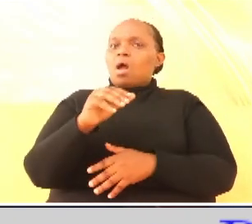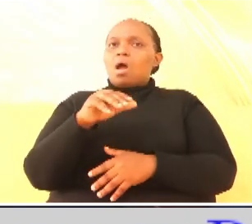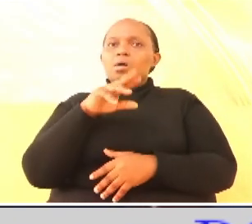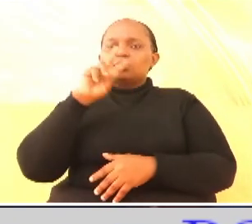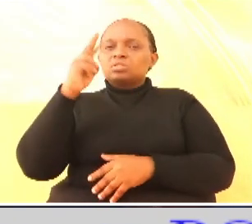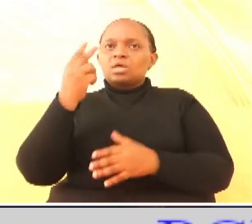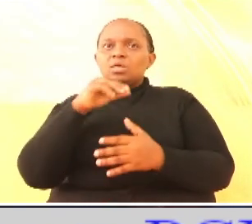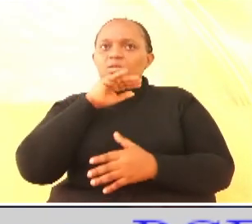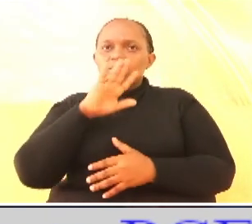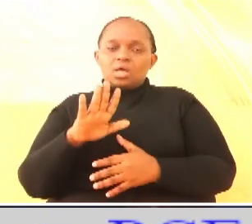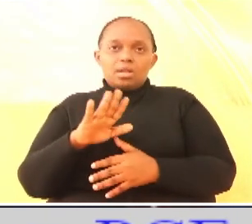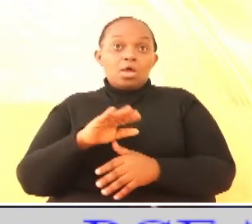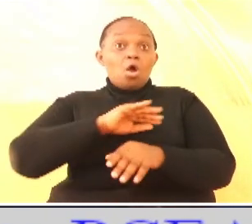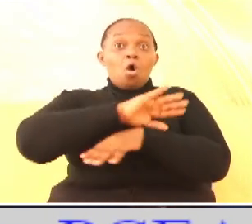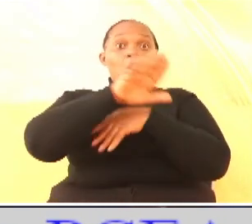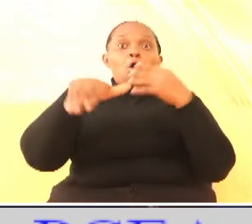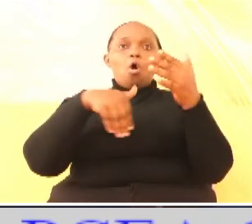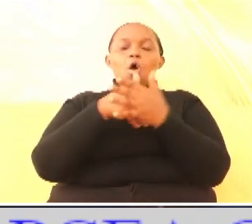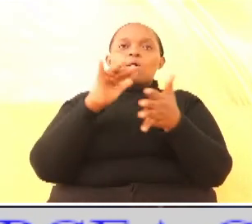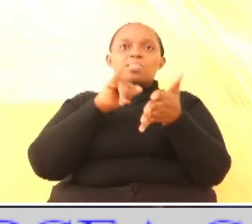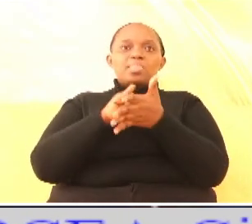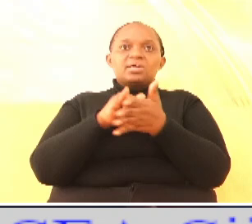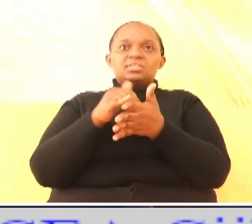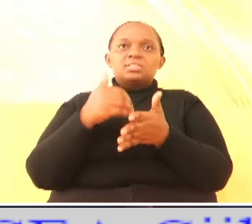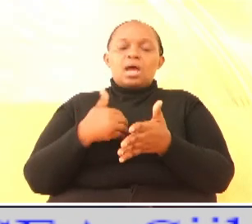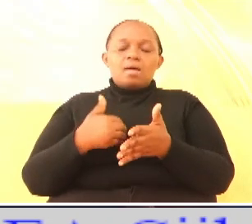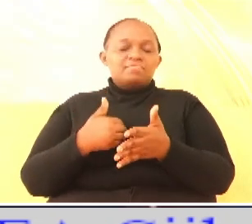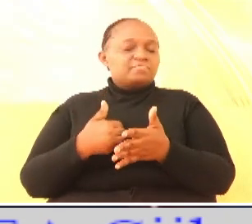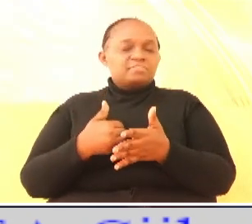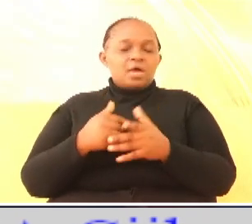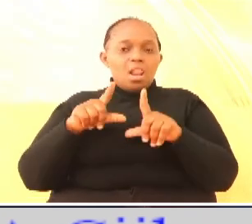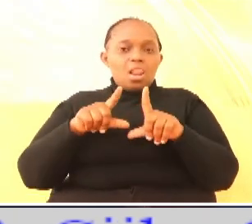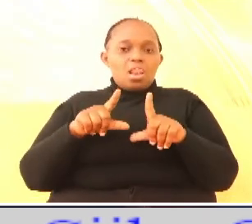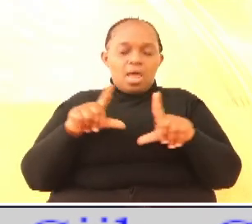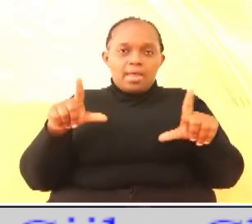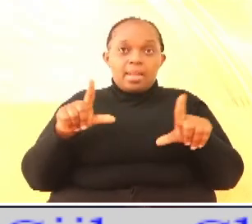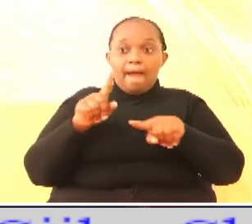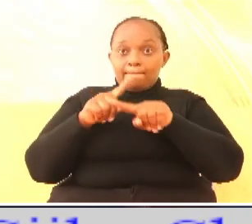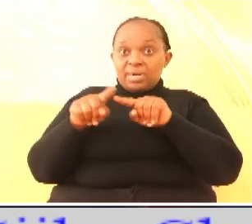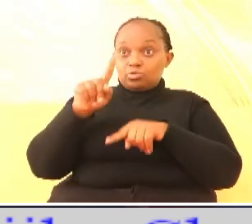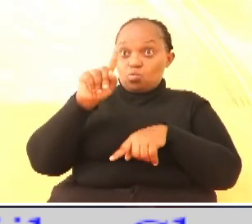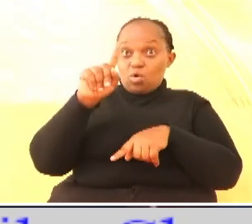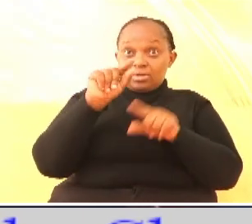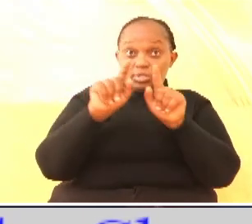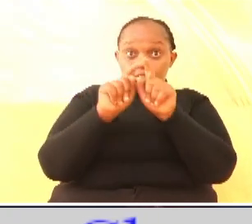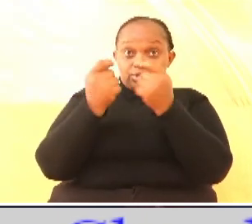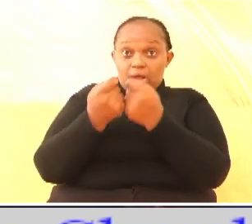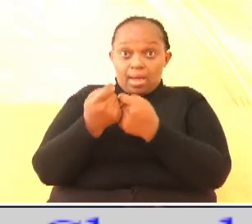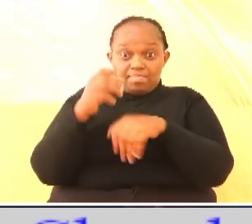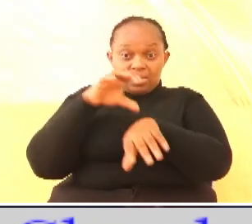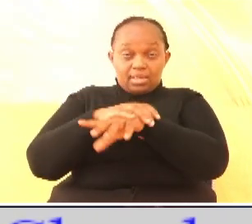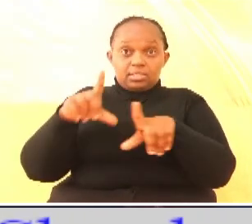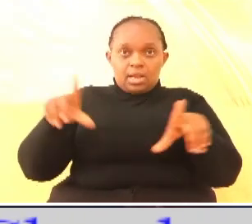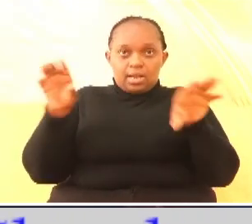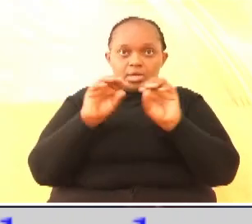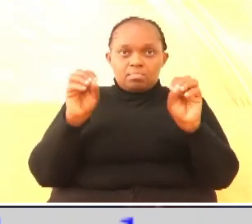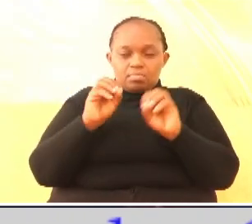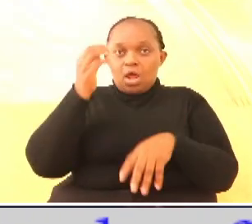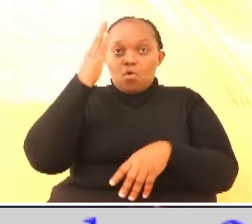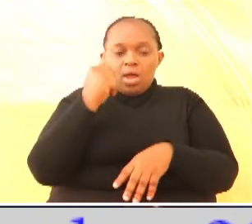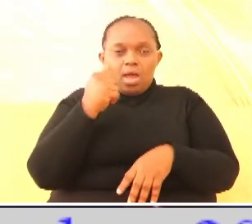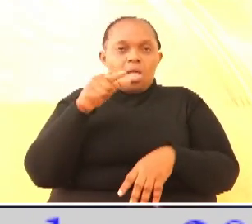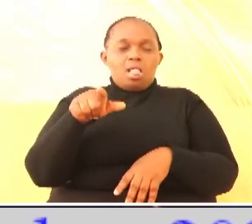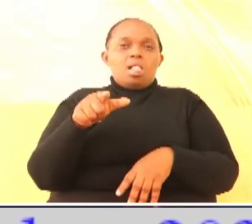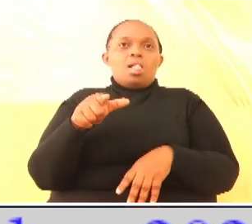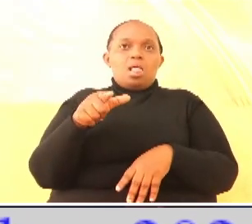Wale ambao hawakuwa na mashamba walikuwa tu ni the tribe of Levi, kwa sababu hawa walikuwa wachungaji. Hawakuwa na mashamba, kwa sababu nyinyi